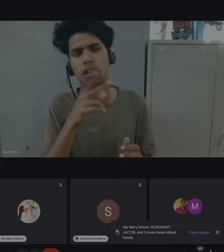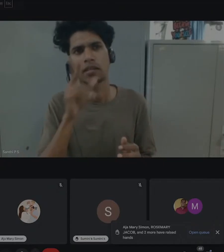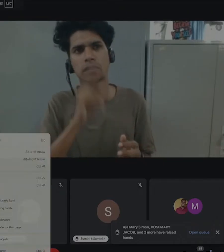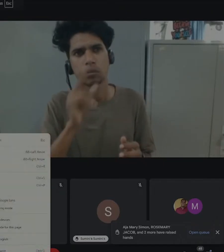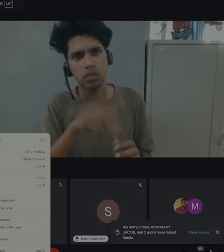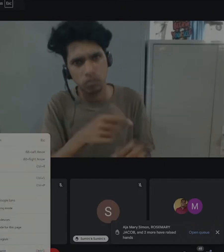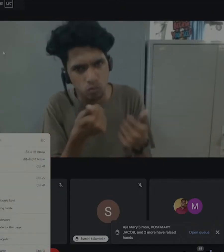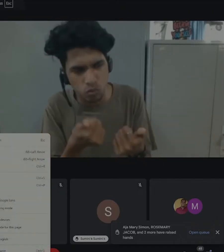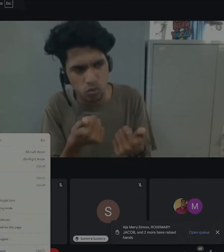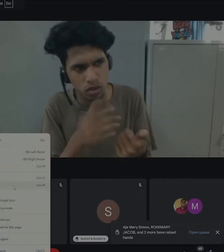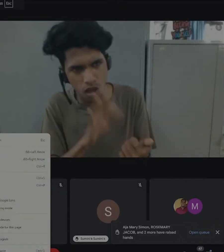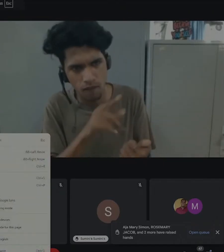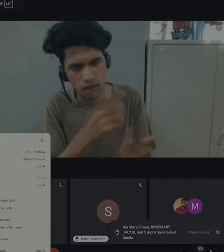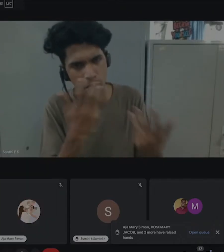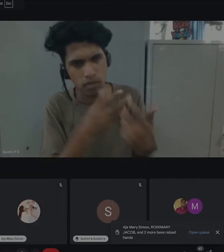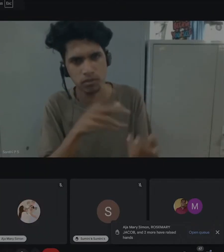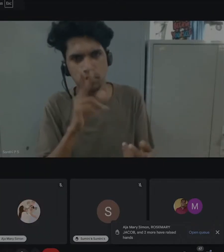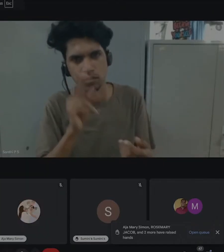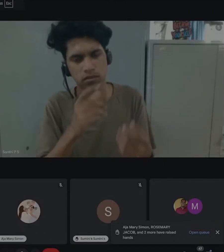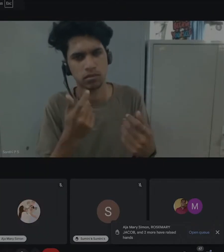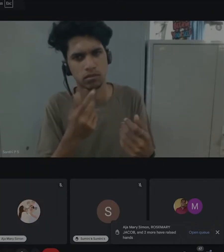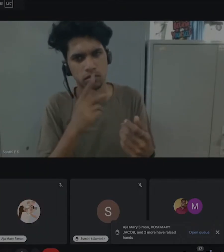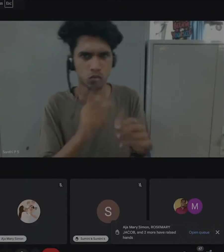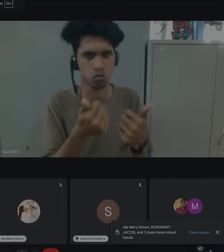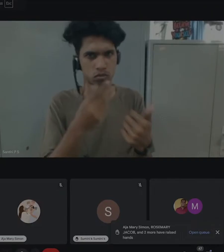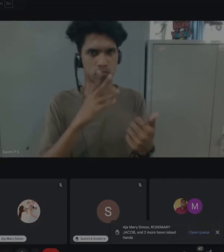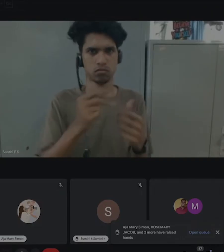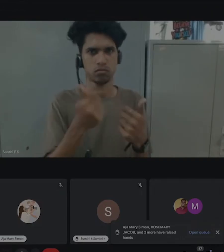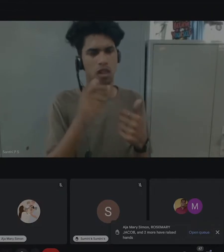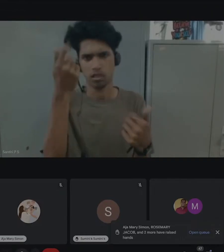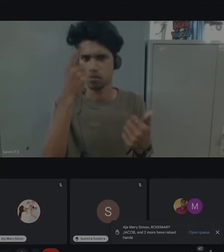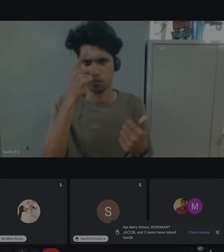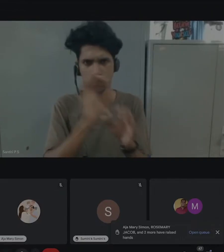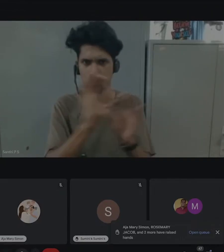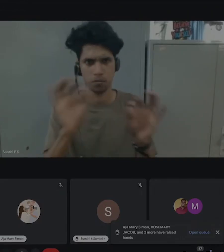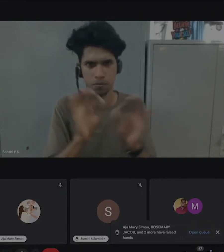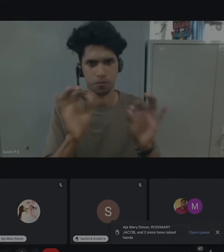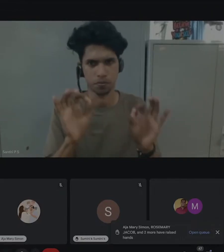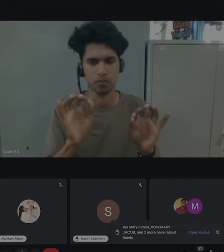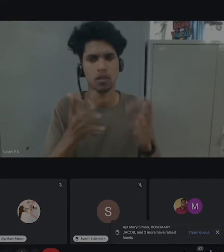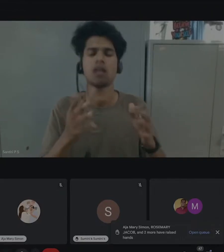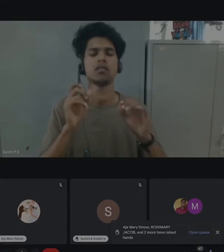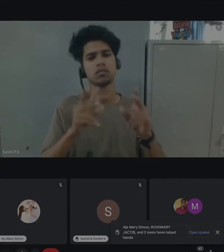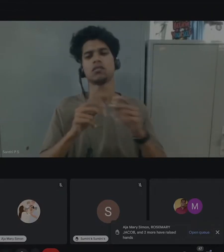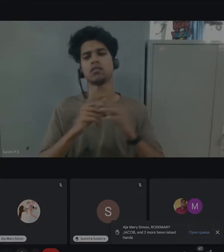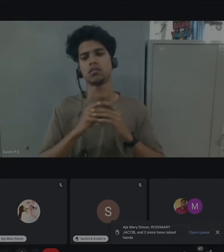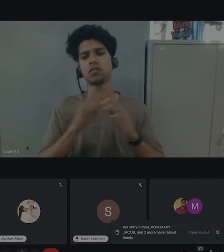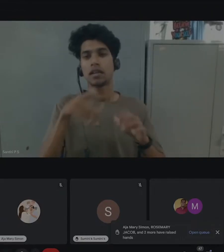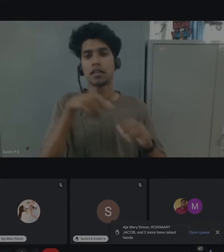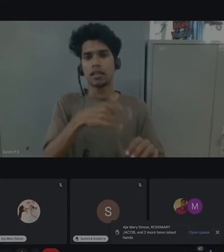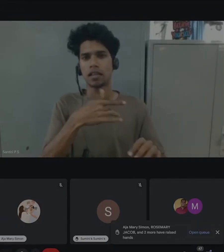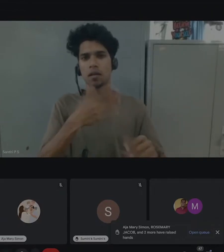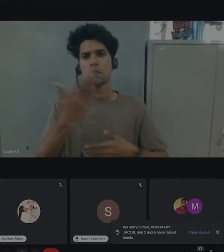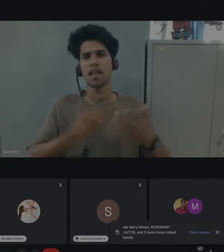കുട്ടിക്ക്? സ്പീച്ച് ഉണ്ട് മോന്. സംസാരിക്കുന്നുണ്ട്. വേറെ ബുദ്ധിമുട്ടോ ഒന്നും കുട്ടിക്കില്ല. ഈ ഒരു സ്വഭാവം